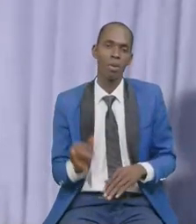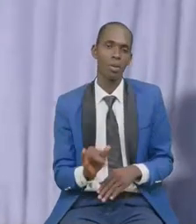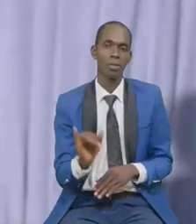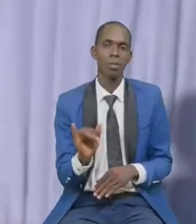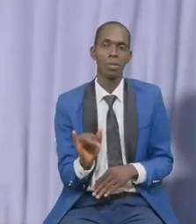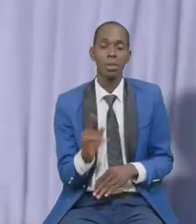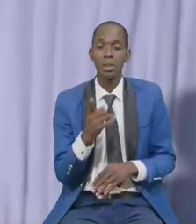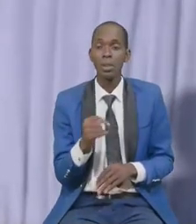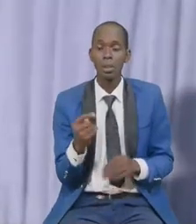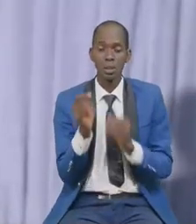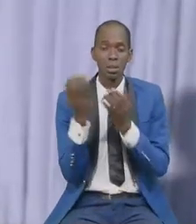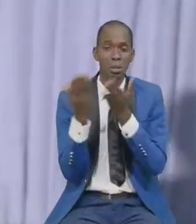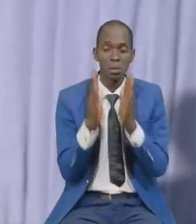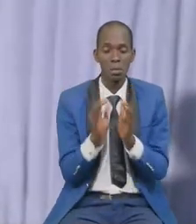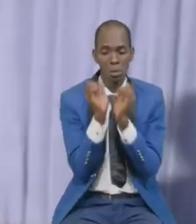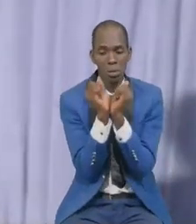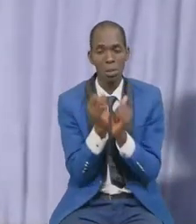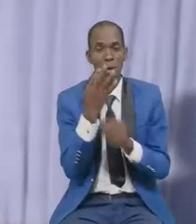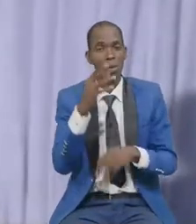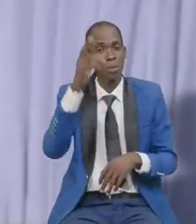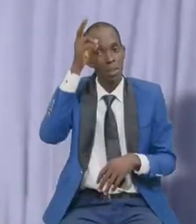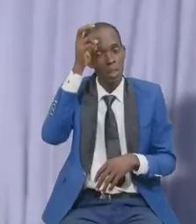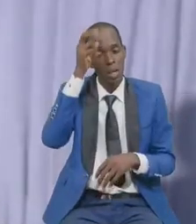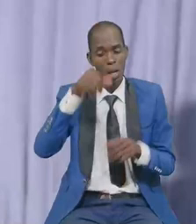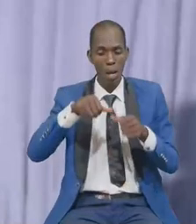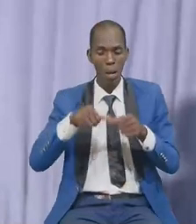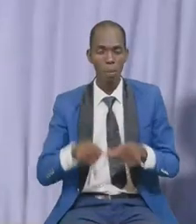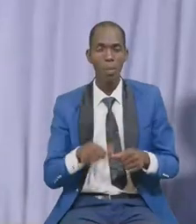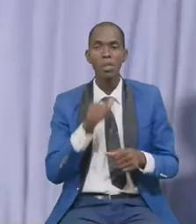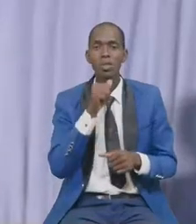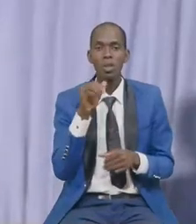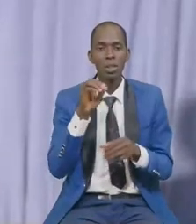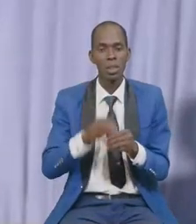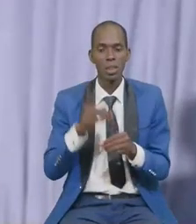L'esclave, le serviteur de Satan, ne demeure pas toujours dans la maison.